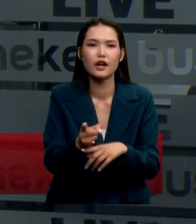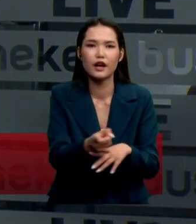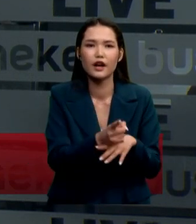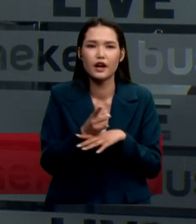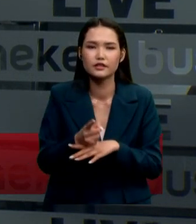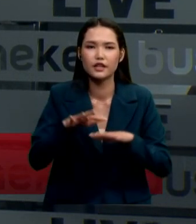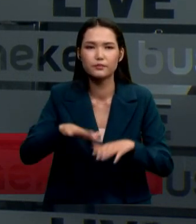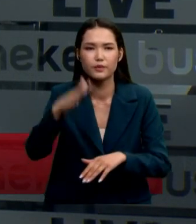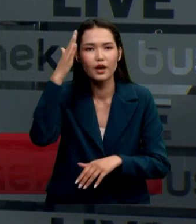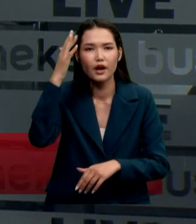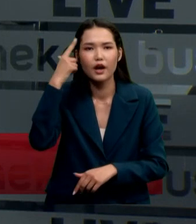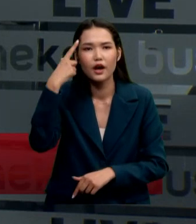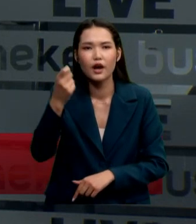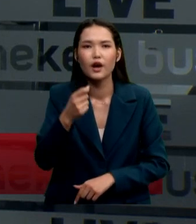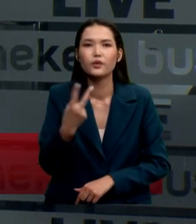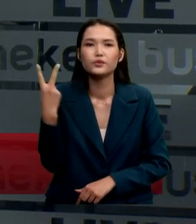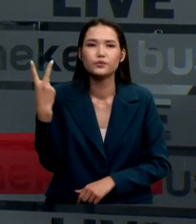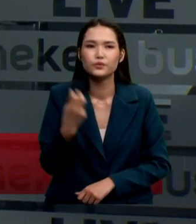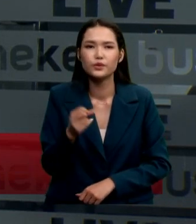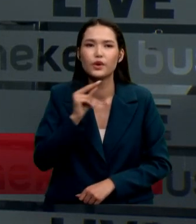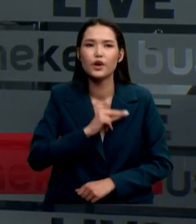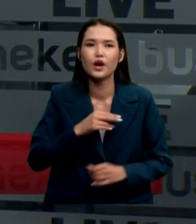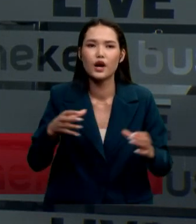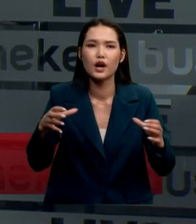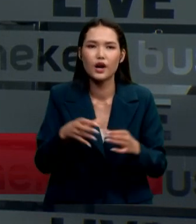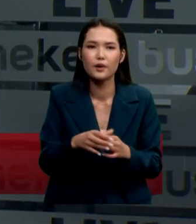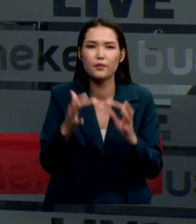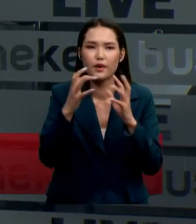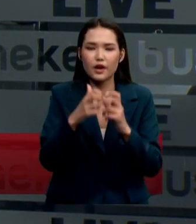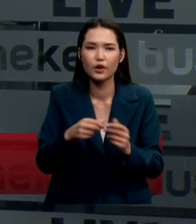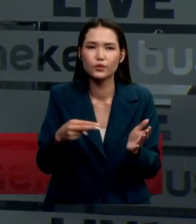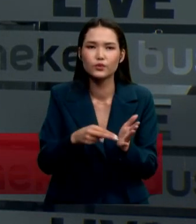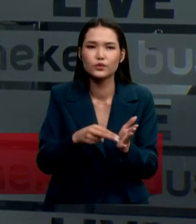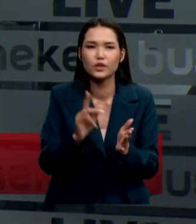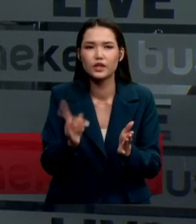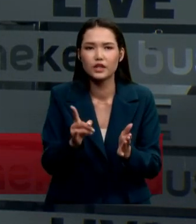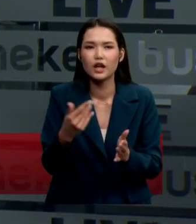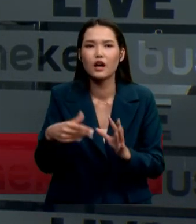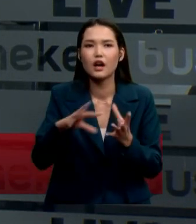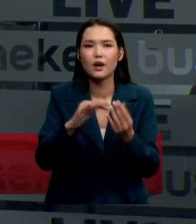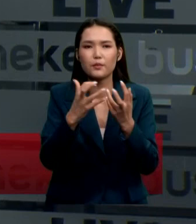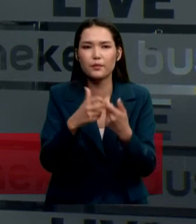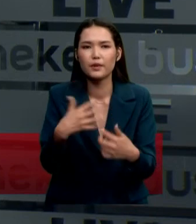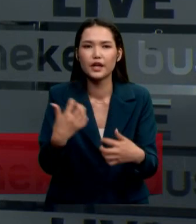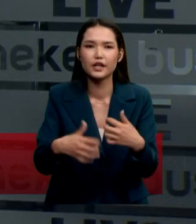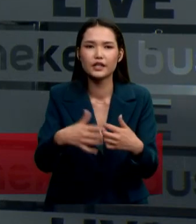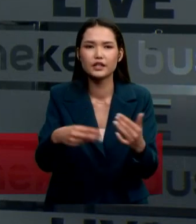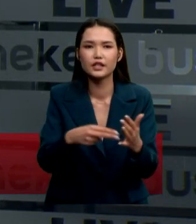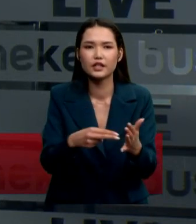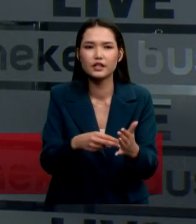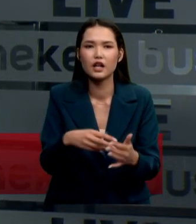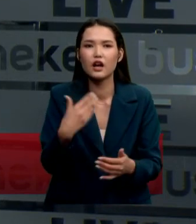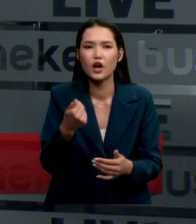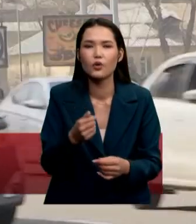местном акимате сообщили, что в течение 2 недель рабочая группа проводила анализ стоимости такси. В итоге были рассчитаны средние цены за